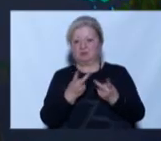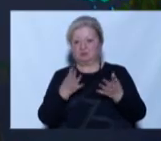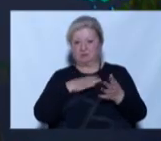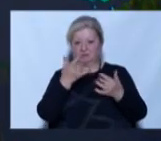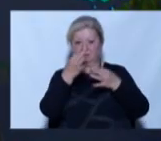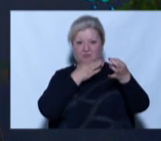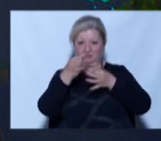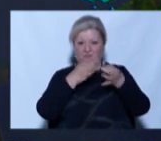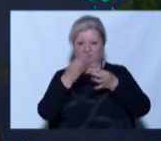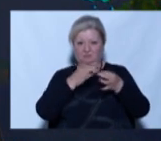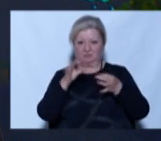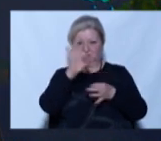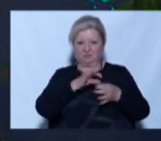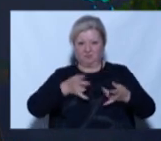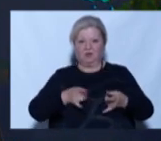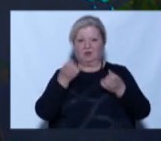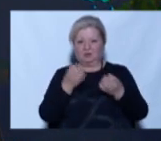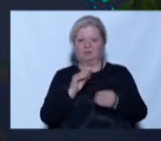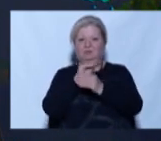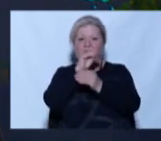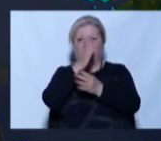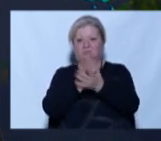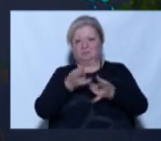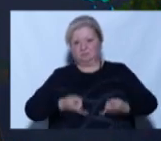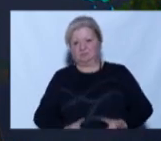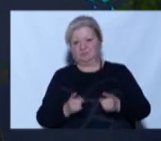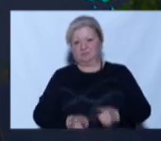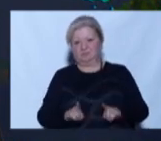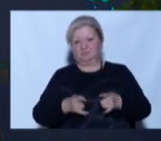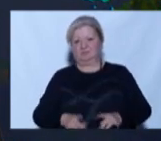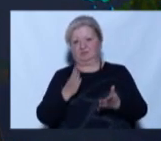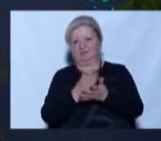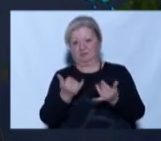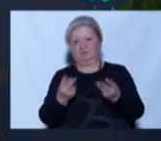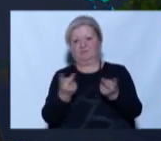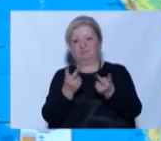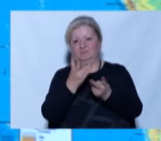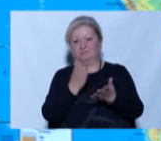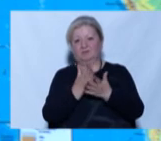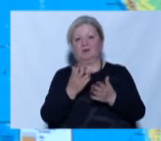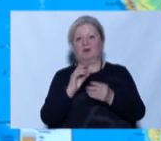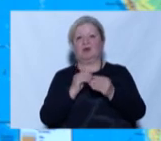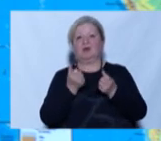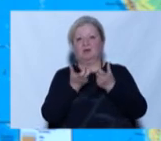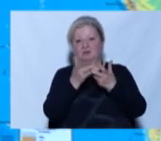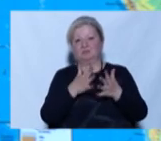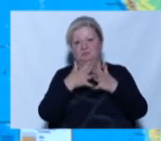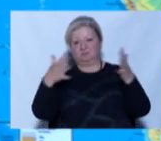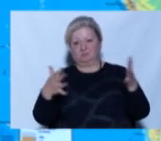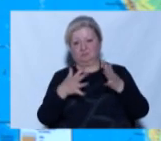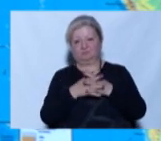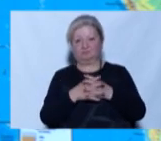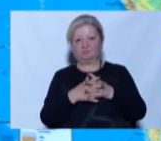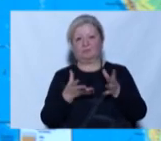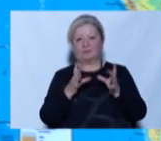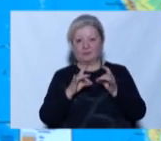პატარები და კიდევ ემატება მსოფლიო მოსახლეობას რაოდენობრივად იზრდება. თუმცა ცნობილია, რომ